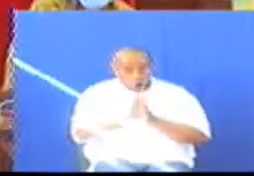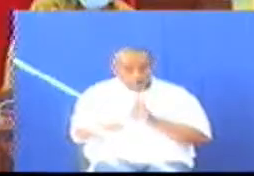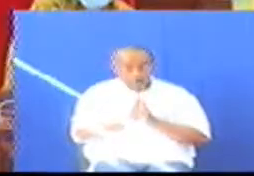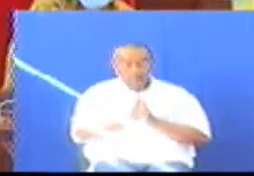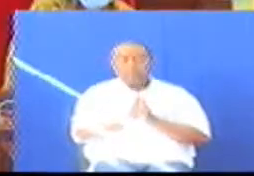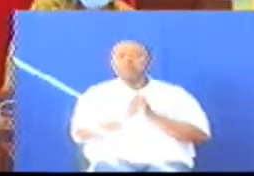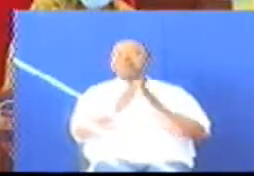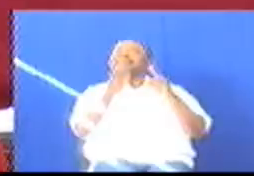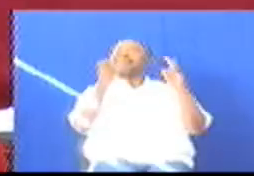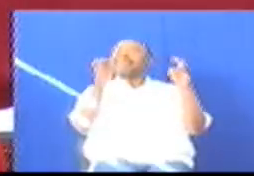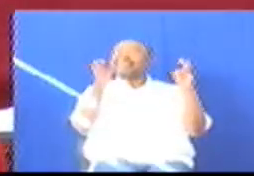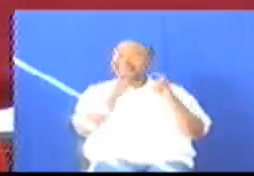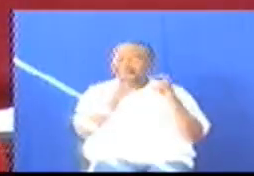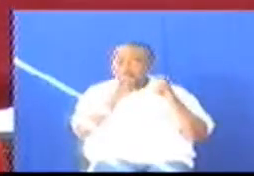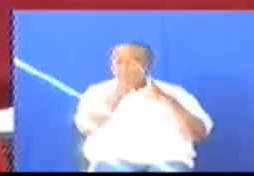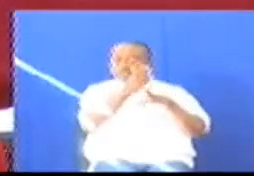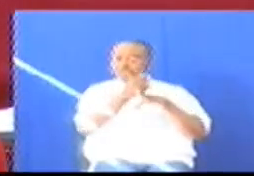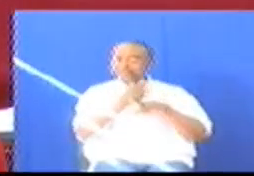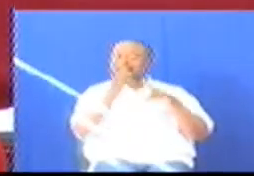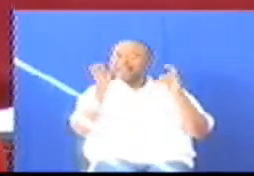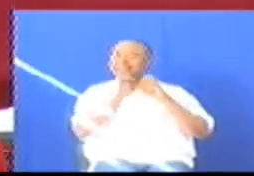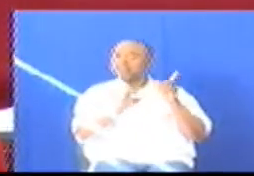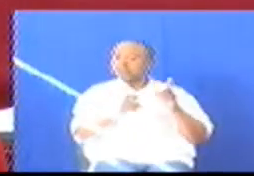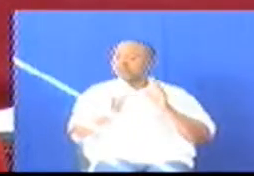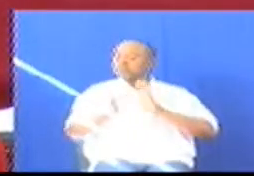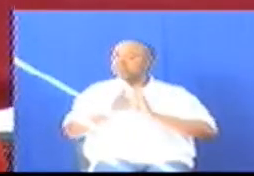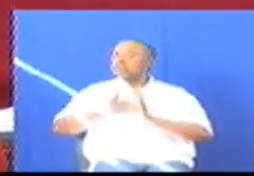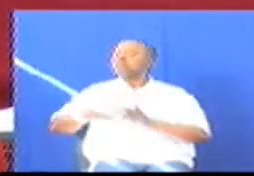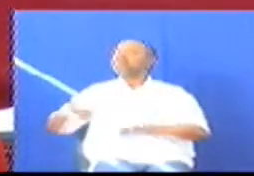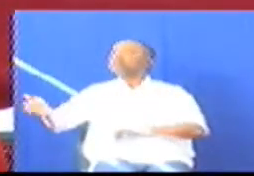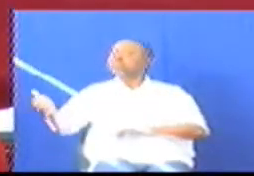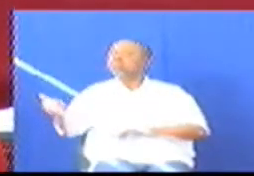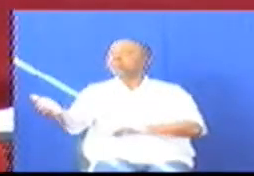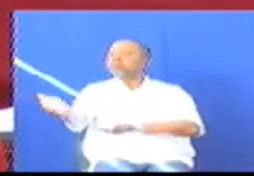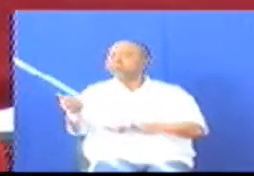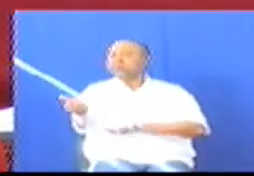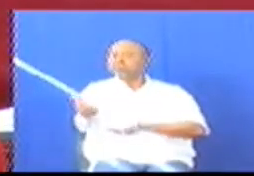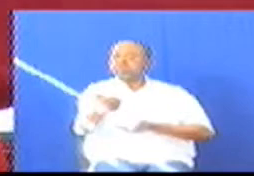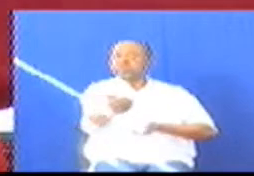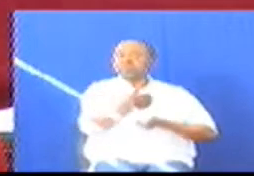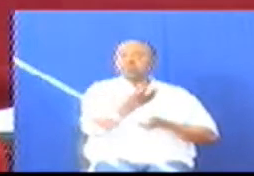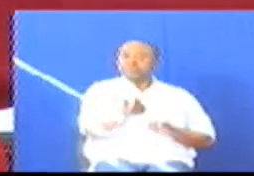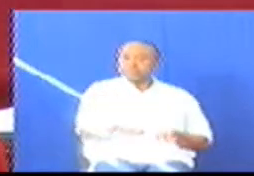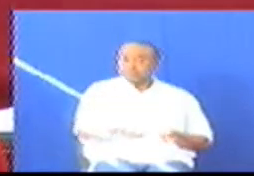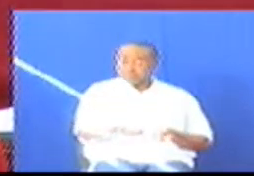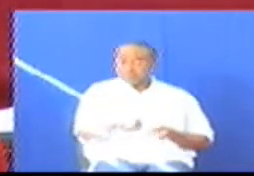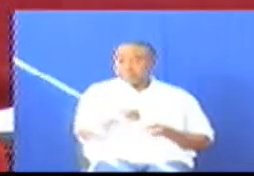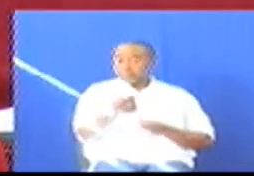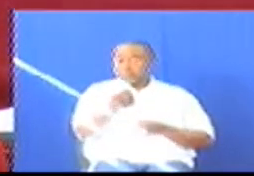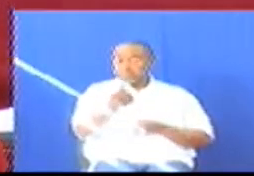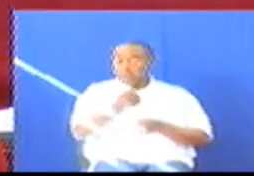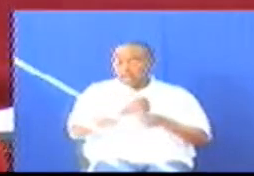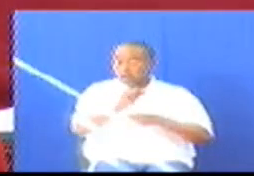husika, TANESCO wakusanye haya madeni. Wanafanya vizuri. Na tangu awamu ya tano ingie,